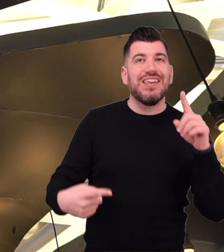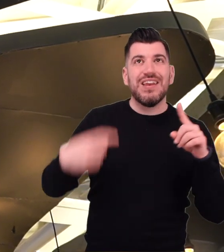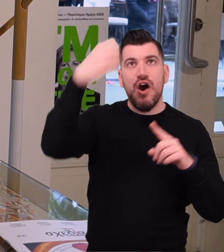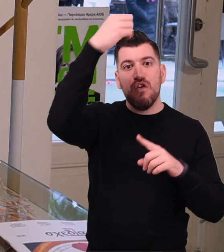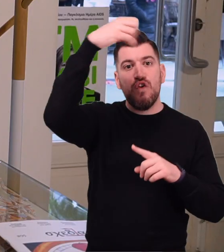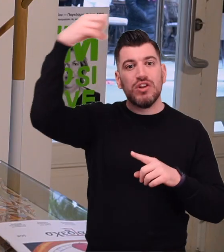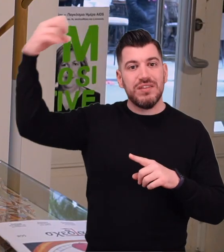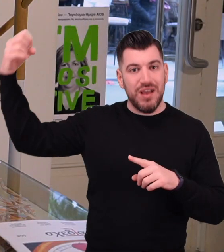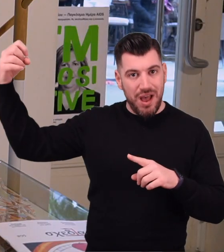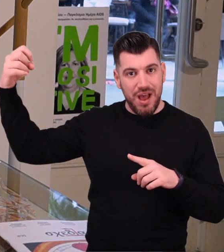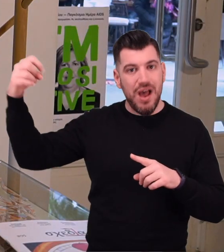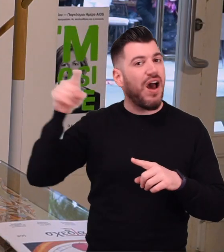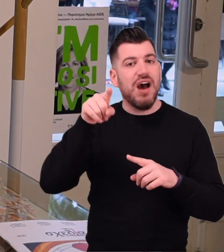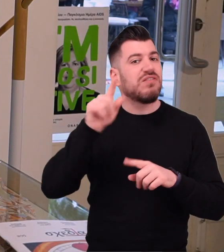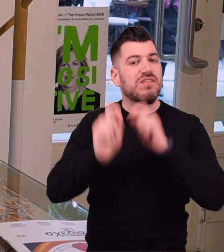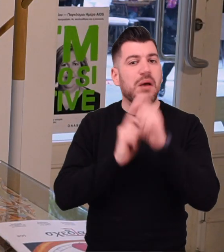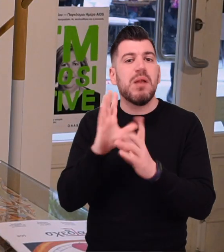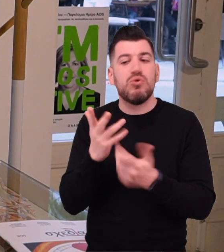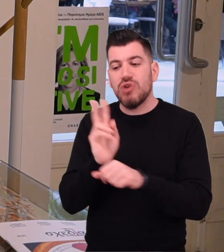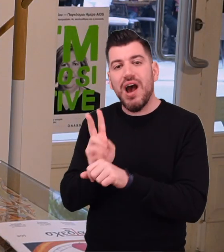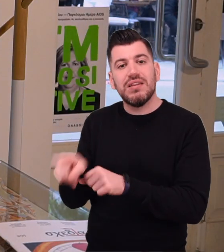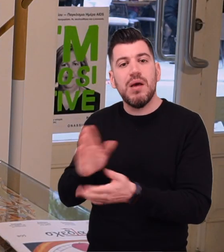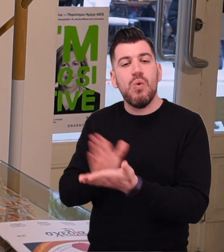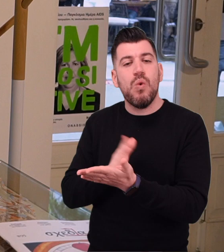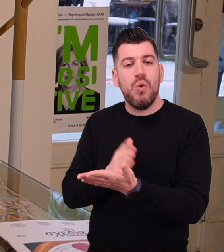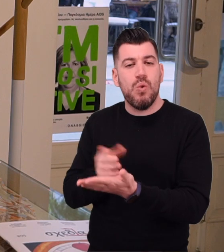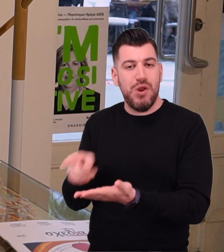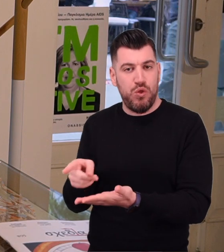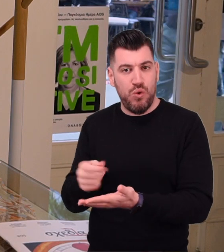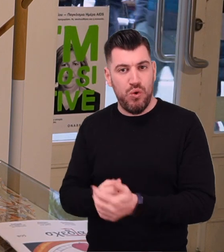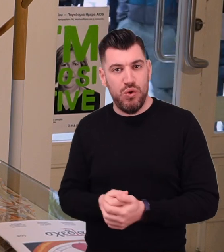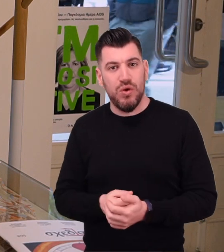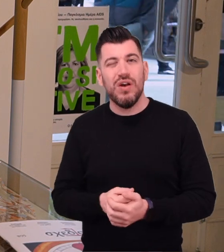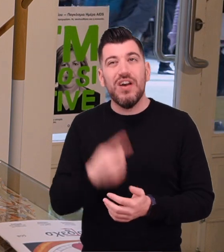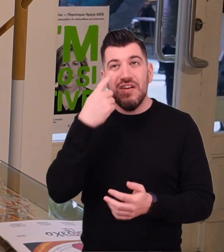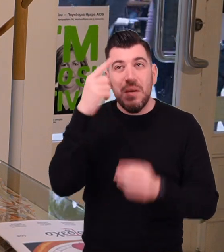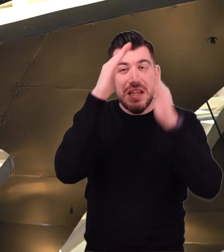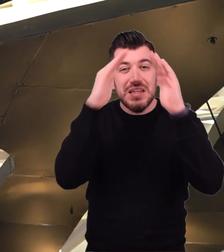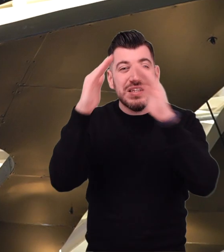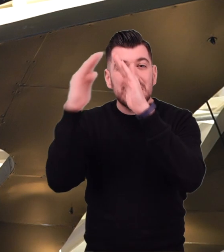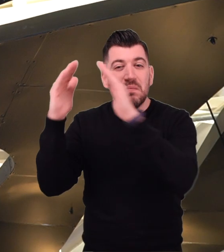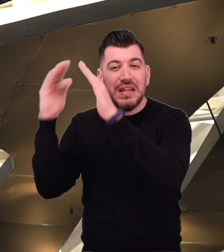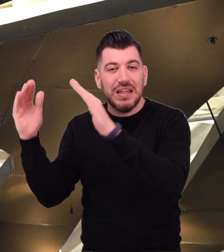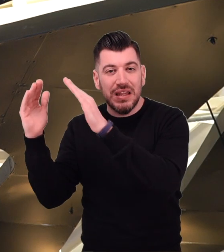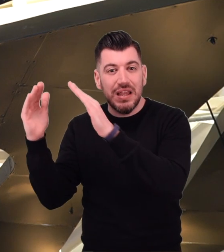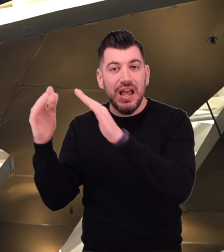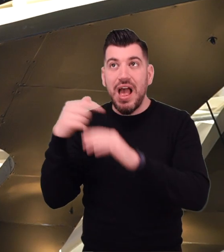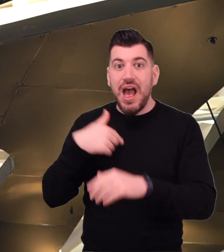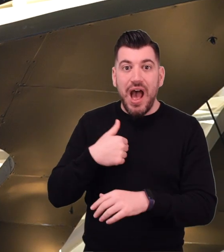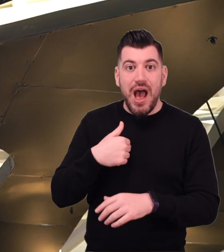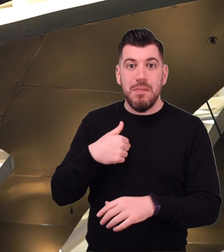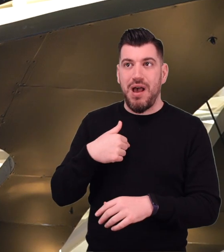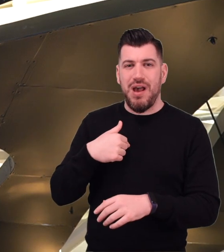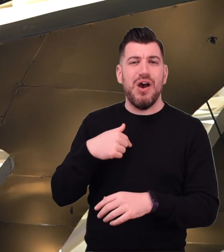από τη μέθοδο, μέσα από το Σχεδία Art, έτσι, σε σχήμα σπιτιού. Αν όποιος μπει από την πλευρά της κολοκοτρώνει και ψώσει λίγο το κεφάλι, θα τα δει